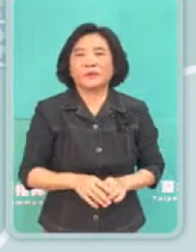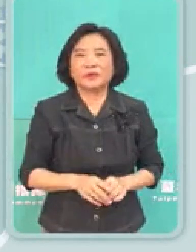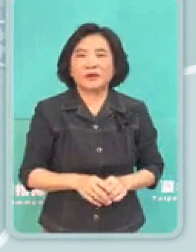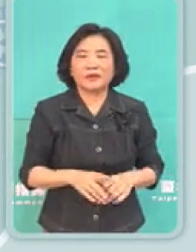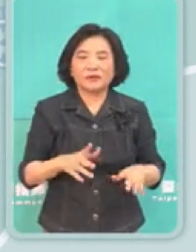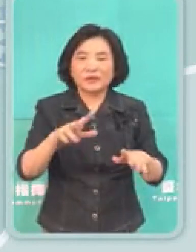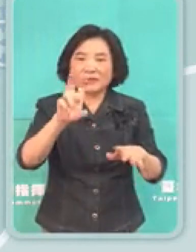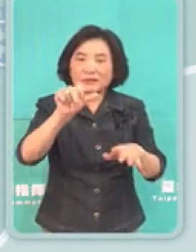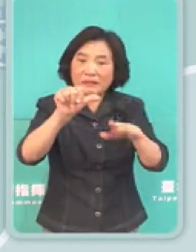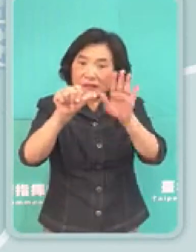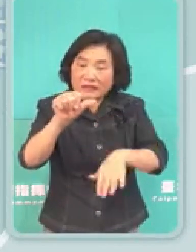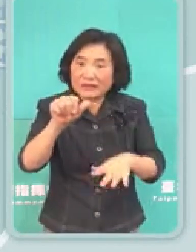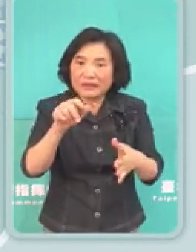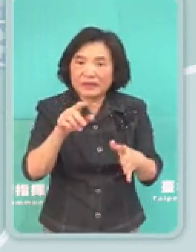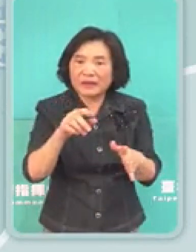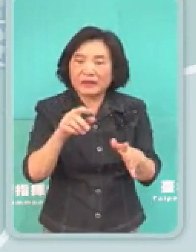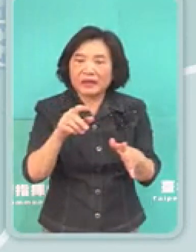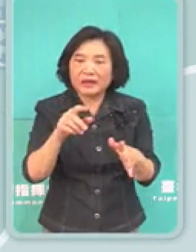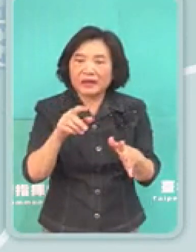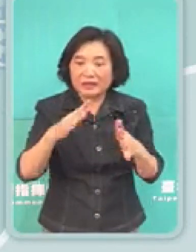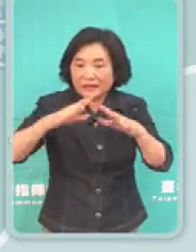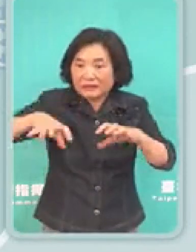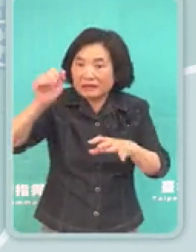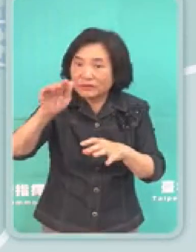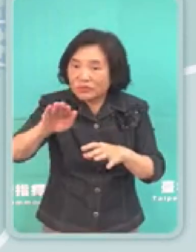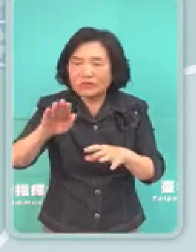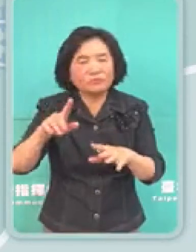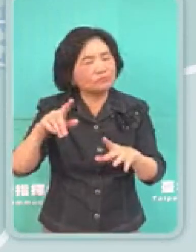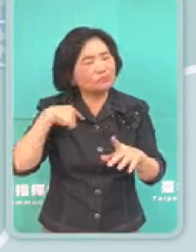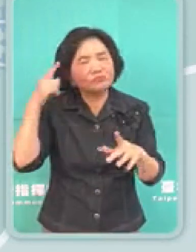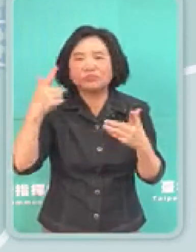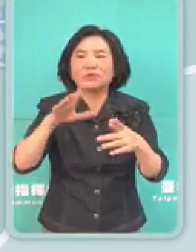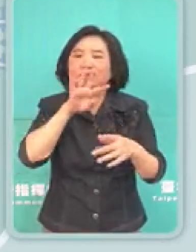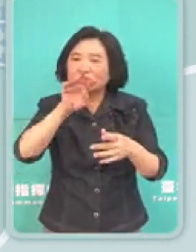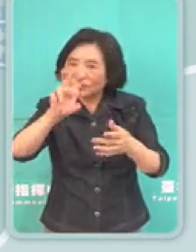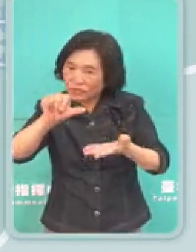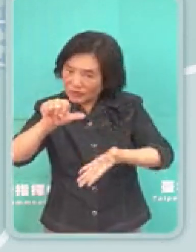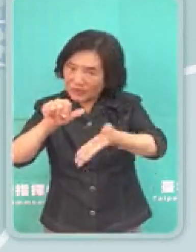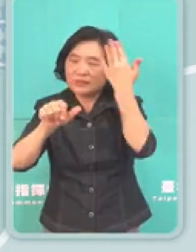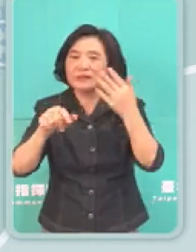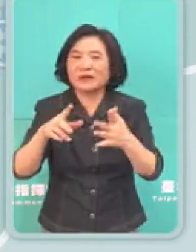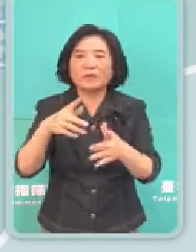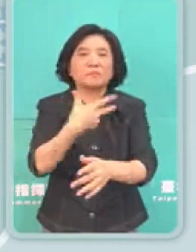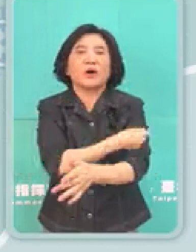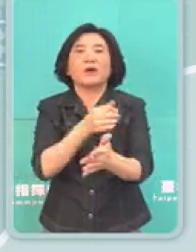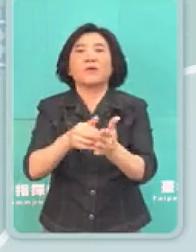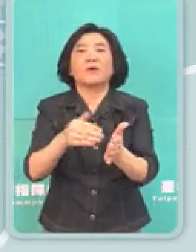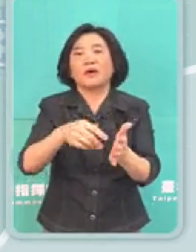个9000人大概没有那么多。另外一个比较特别的是。那个外籍人士哈，